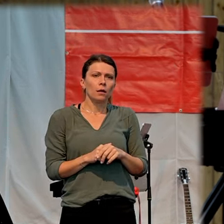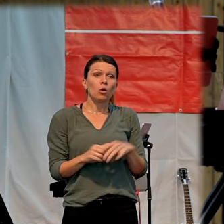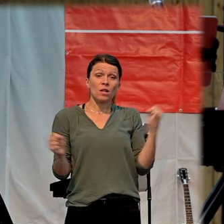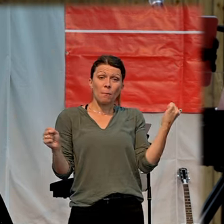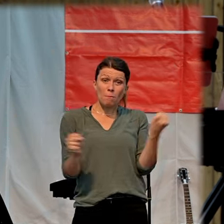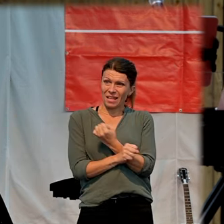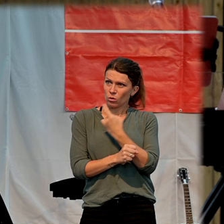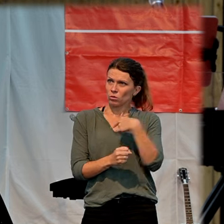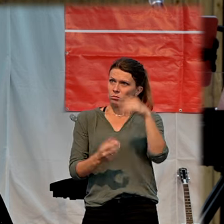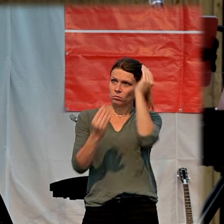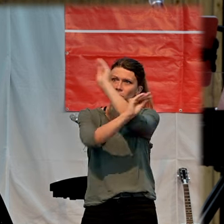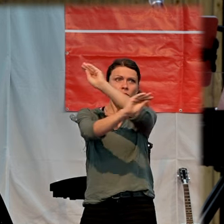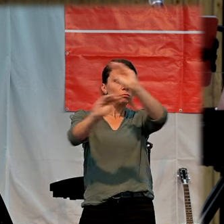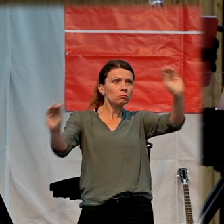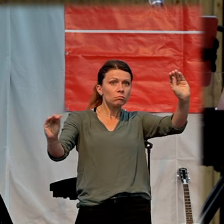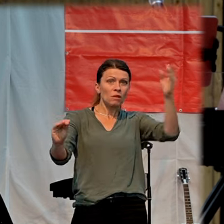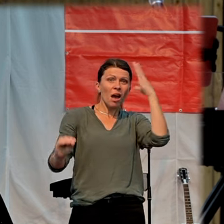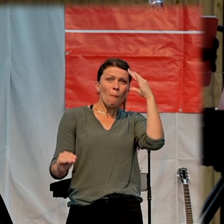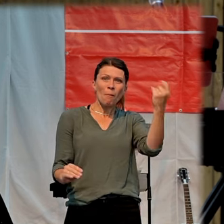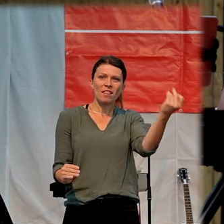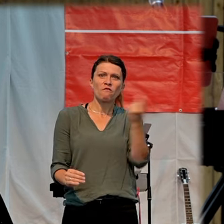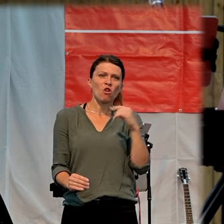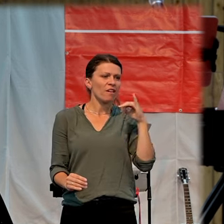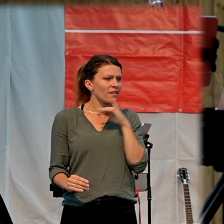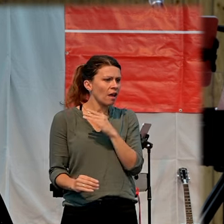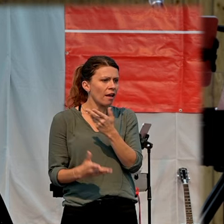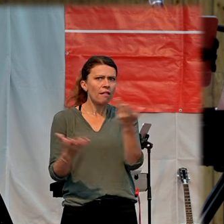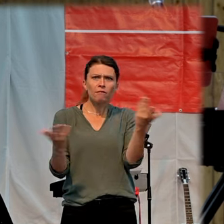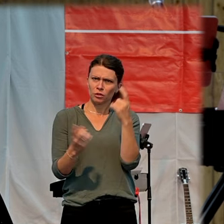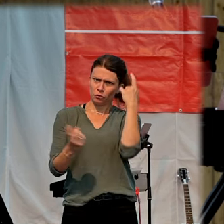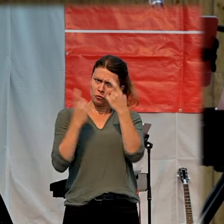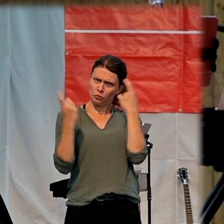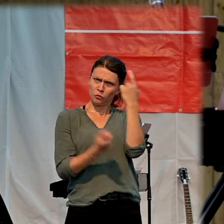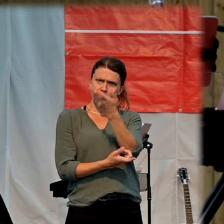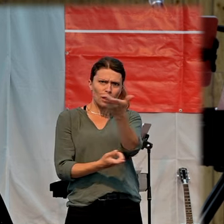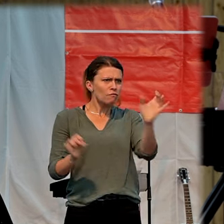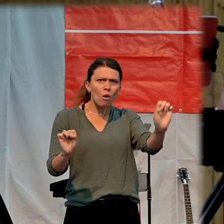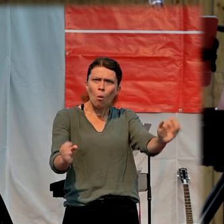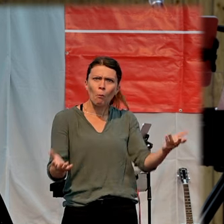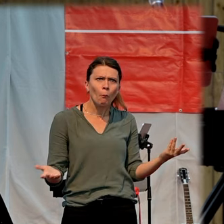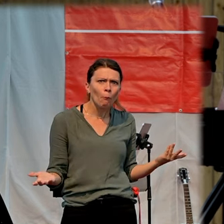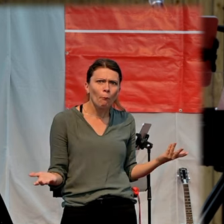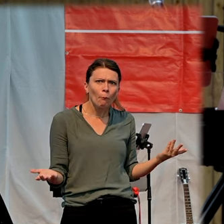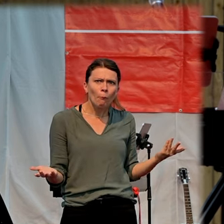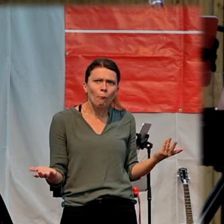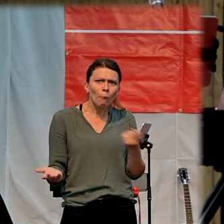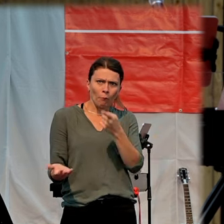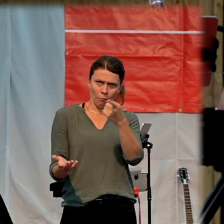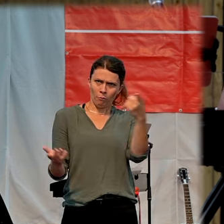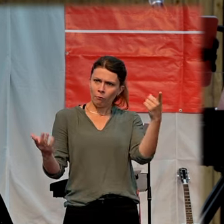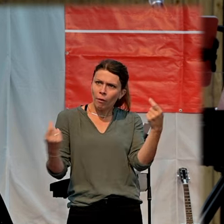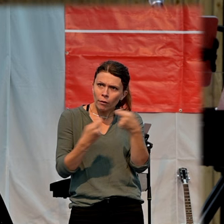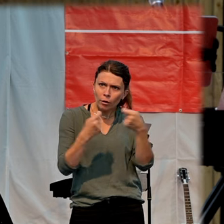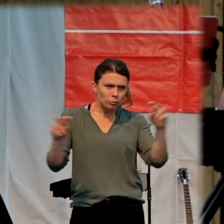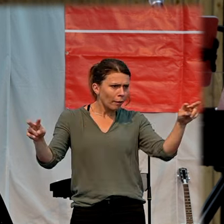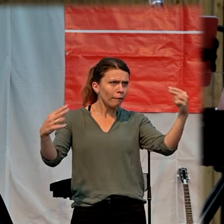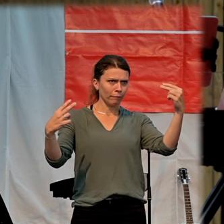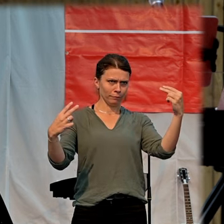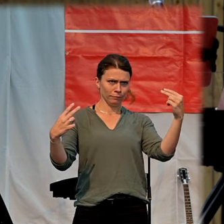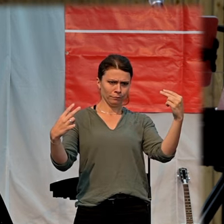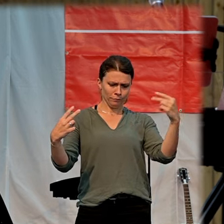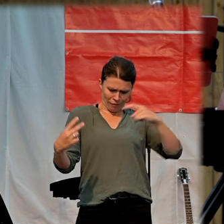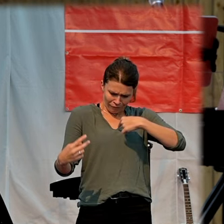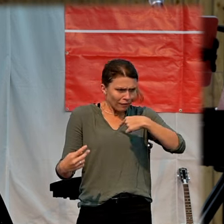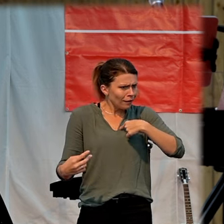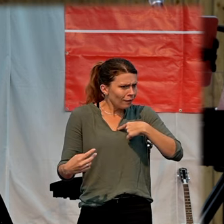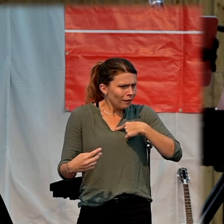zum Volk: Männer von Israel, was verwundert ihr euch hierüber? Was seht ihr so gespannt auf uns, als